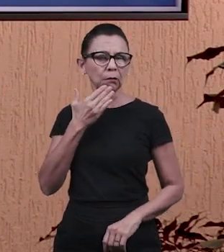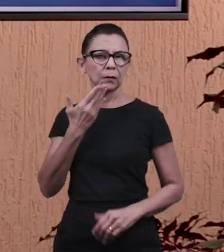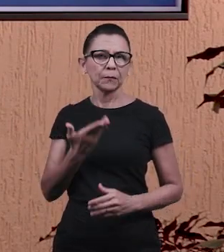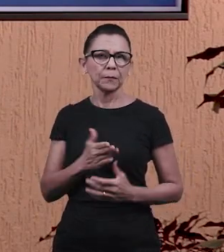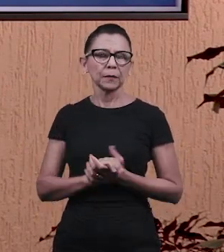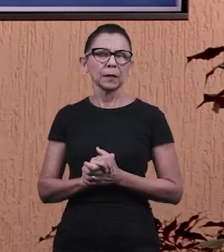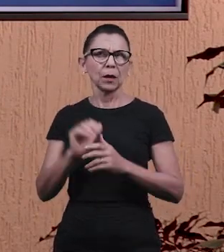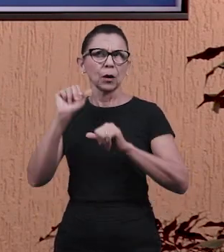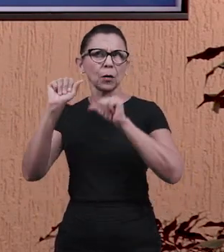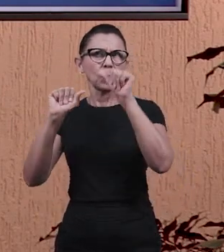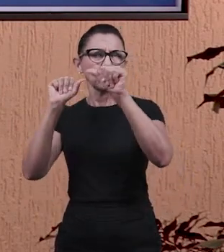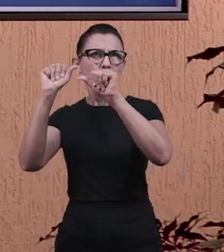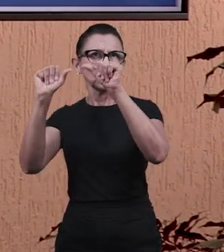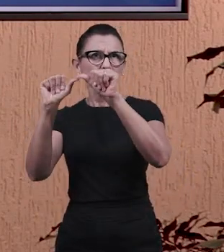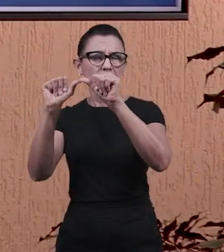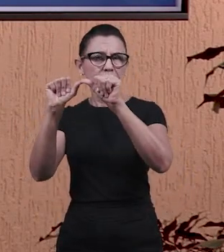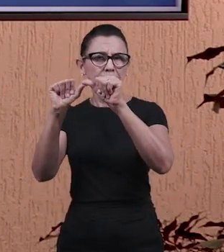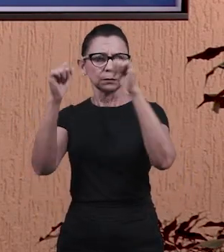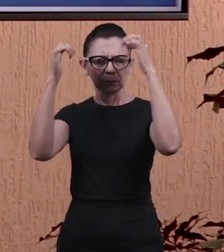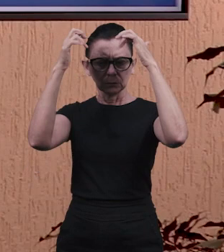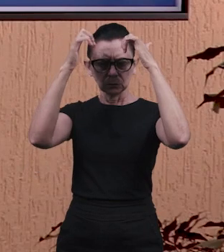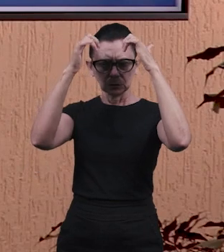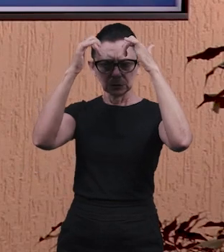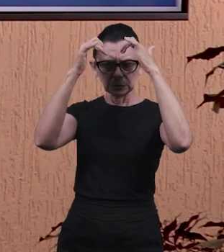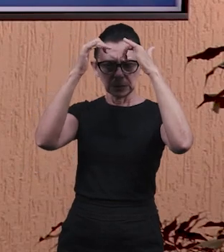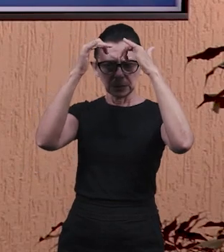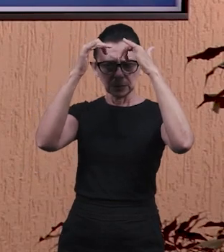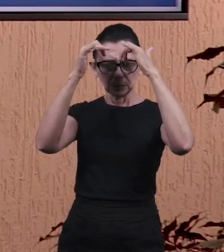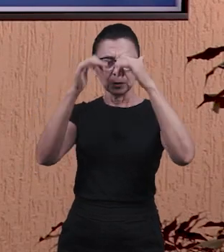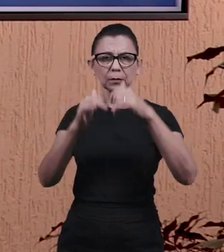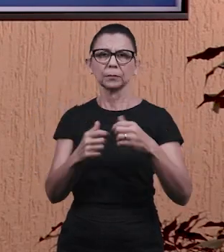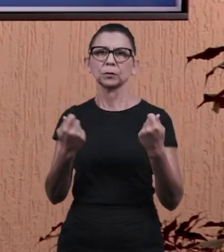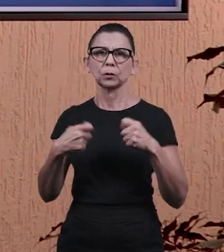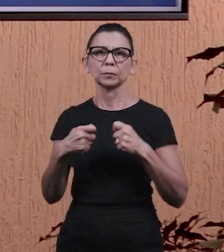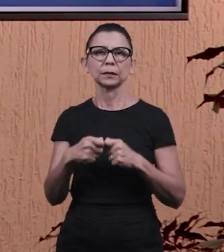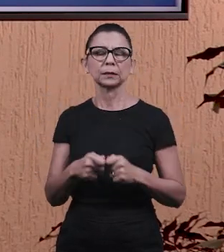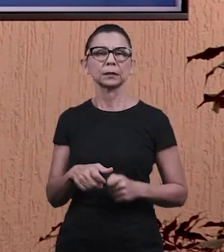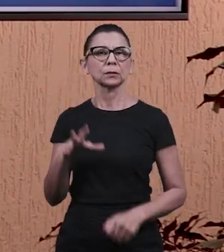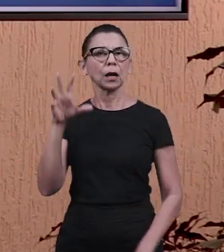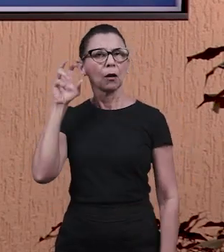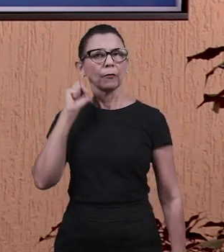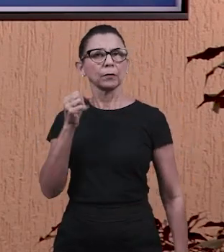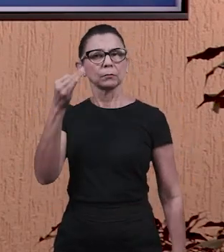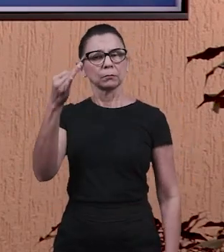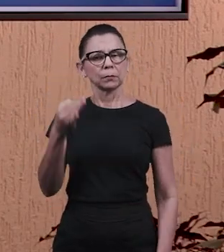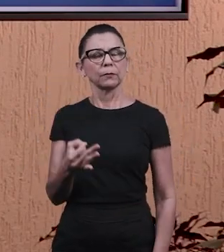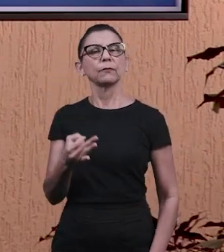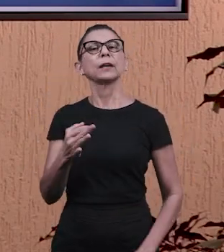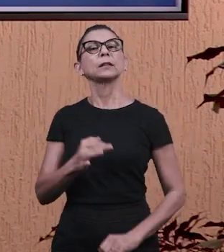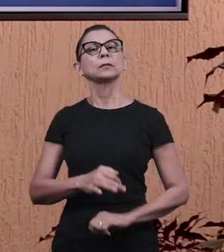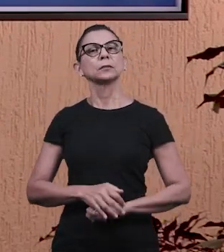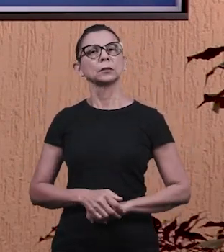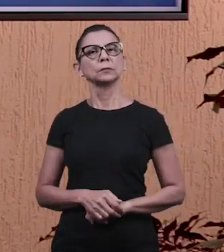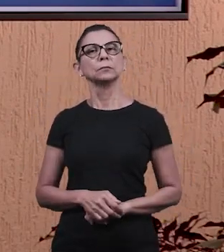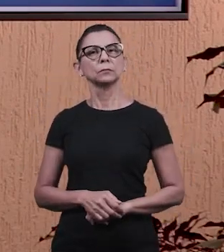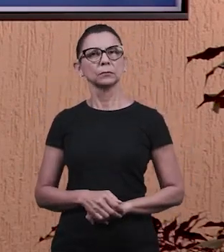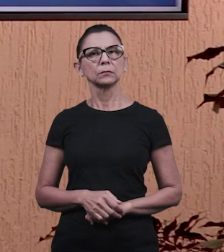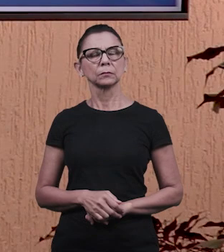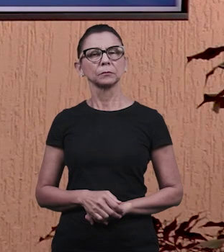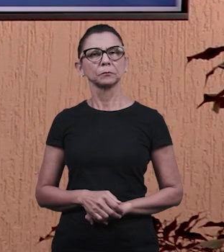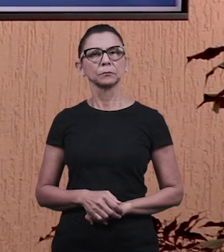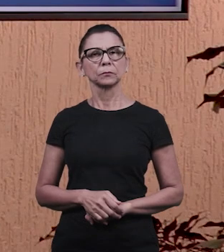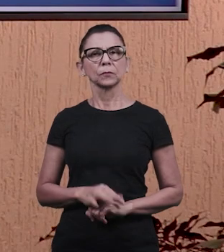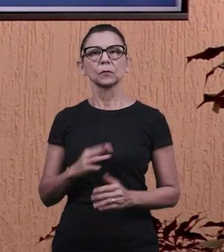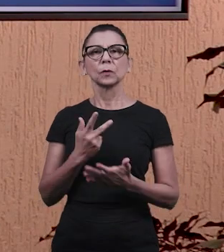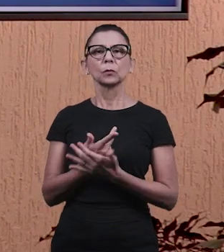а процесс слуховое восприятие происходит лишь если я имею хорошее